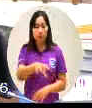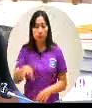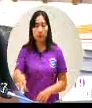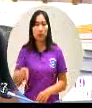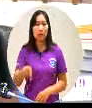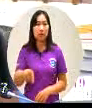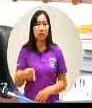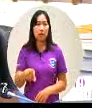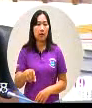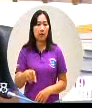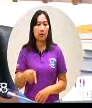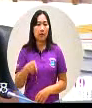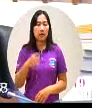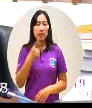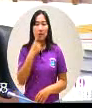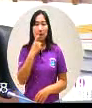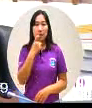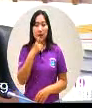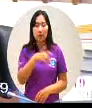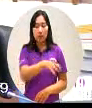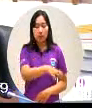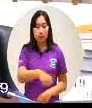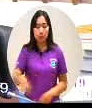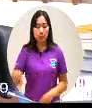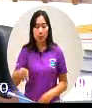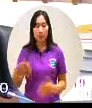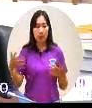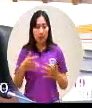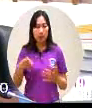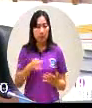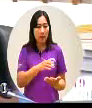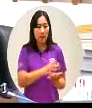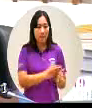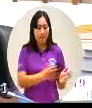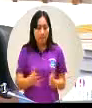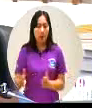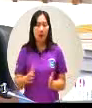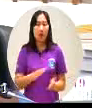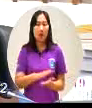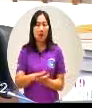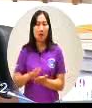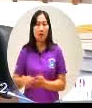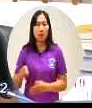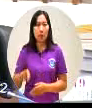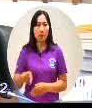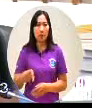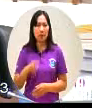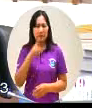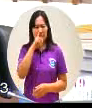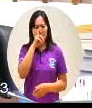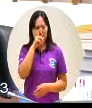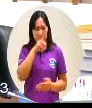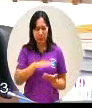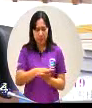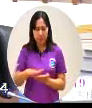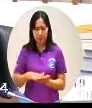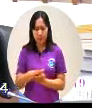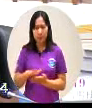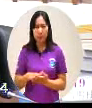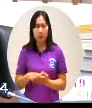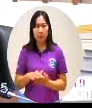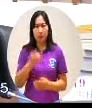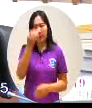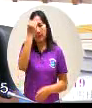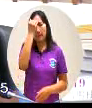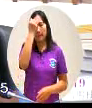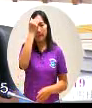带一定要处理嘛。你熱帶无处理吼，你遮的脏乱吼，确实真困扰啊，确实真